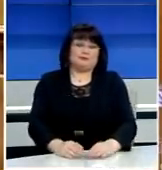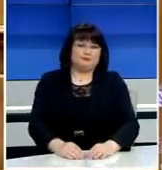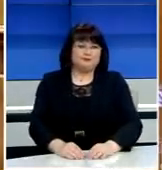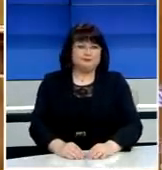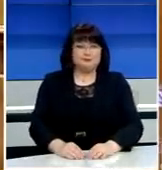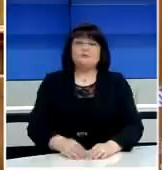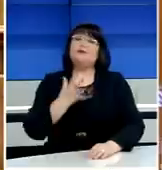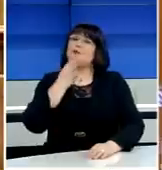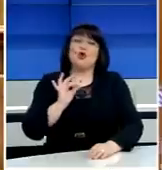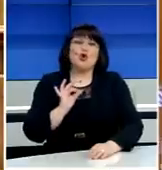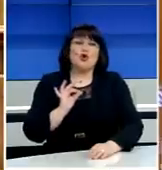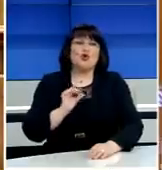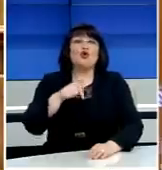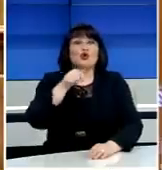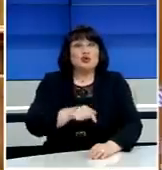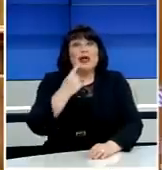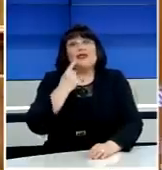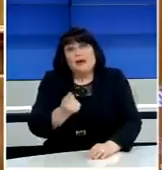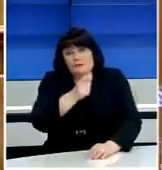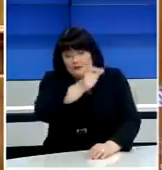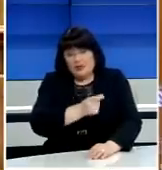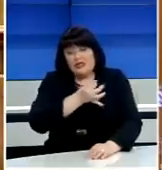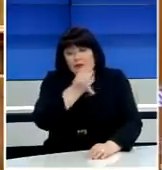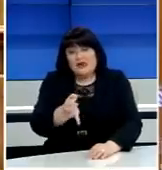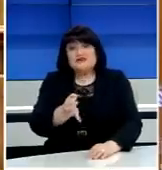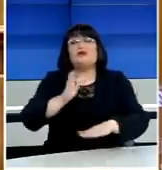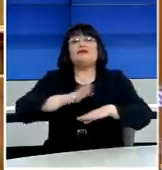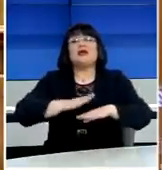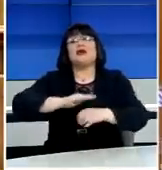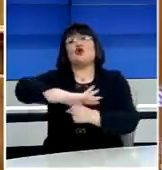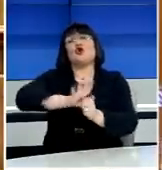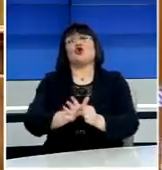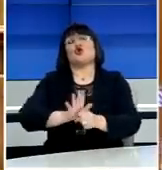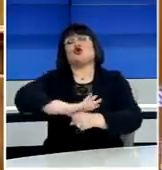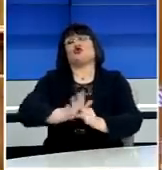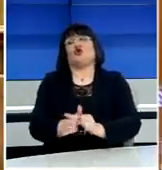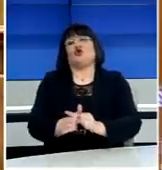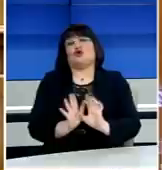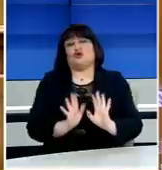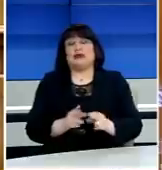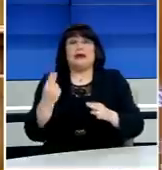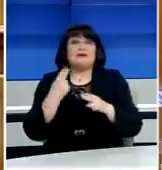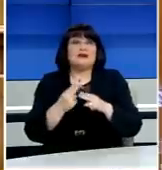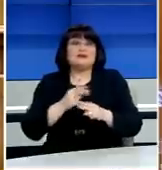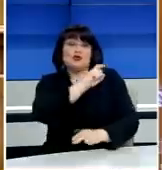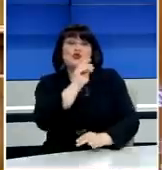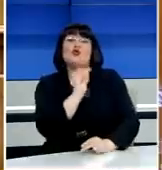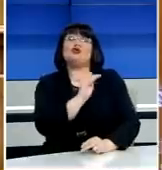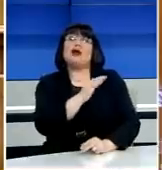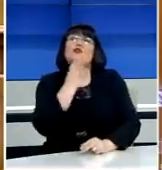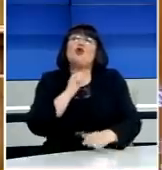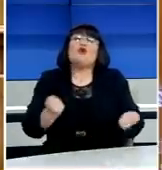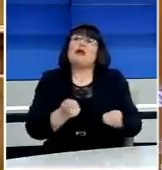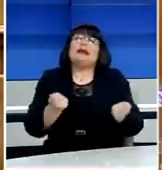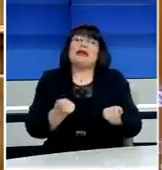Και το λέω αυτό διότι τώρα θα τα ρίξετε όλα στον κορονοϊό. Το κρίσιμο ερώτημα όμως είναι γιατί συνέβη